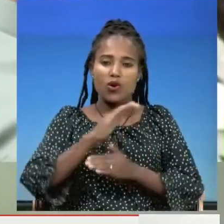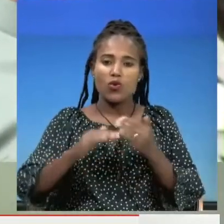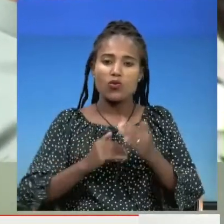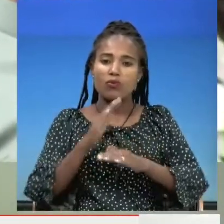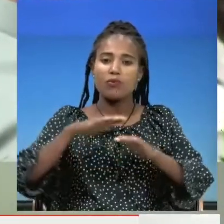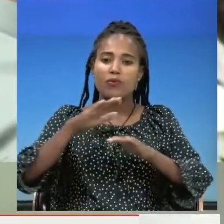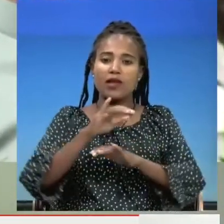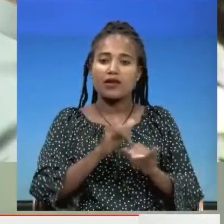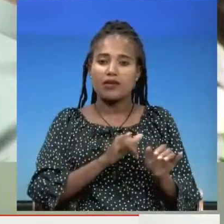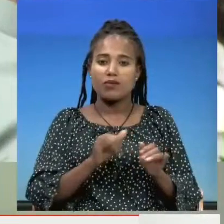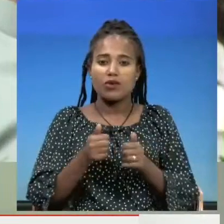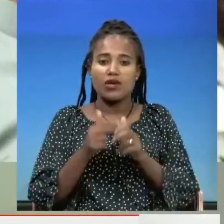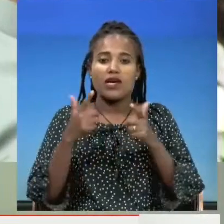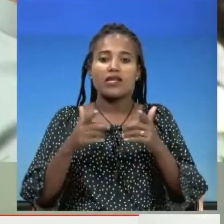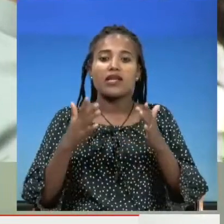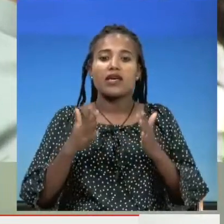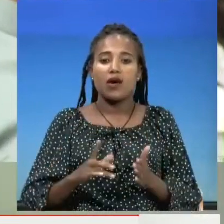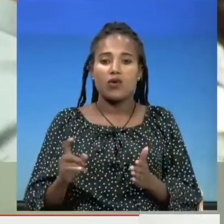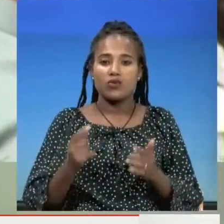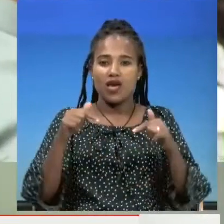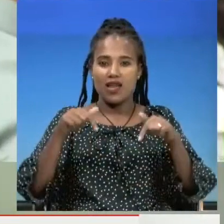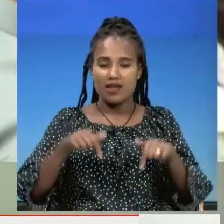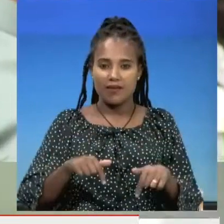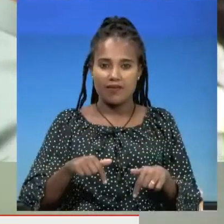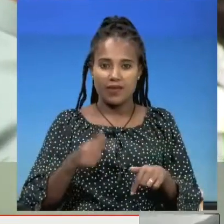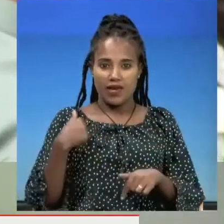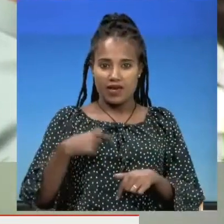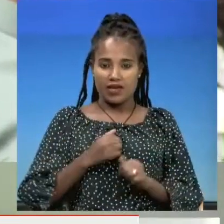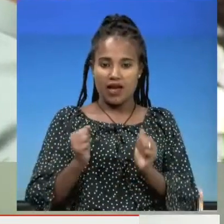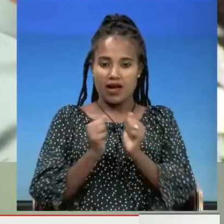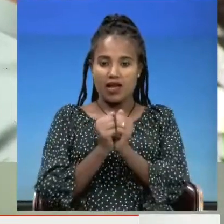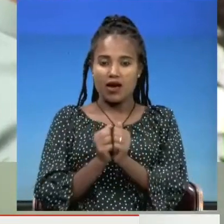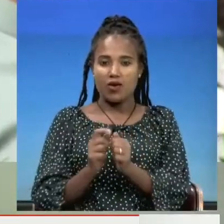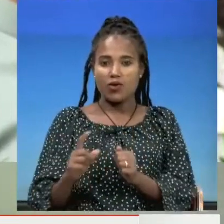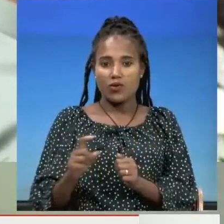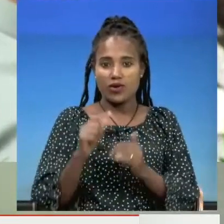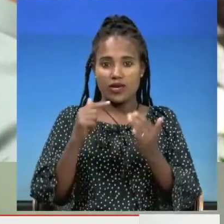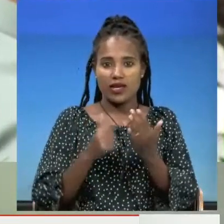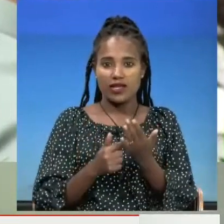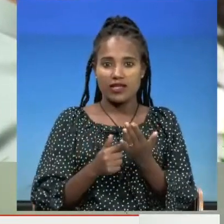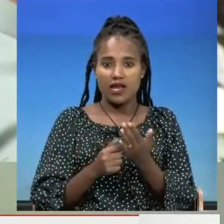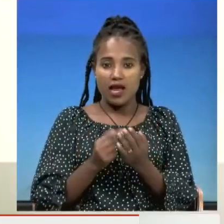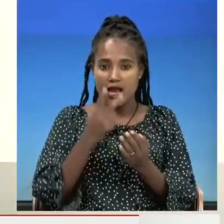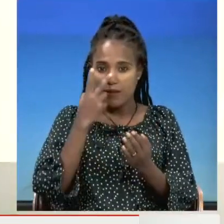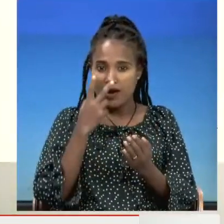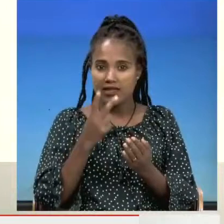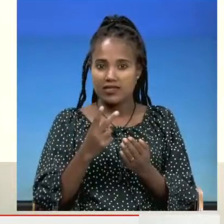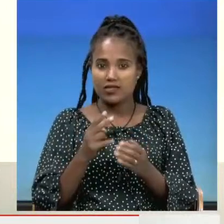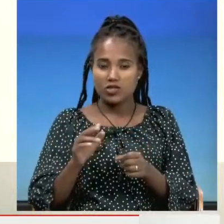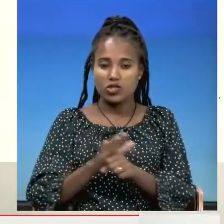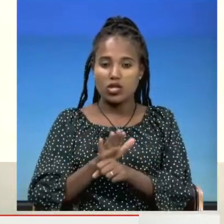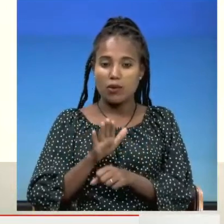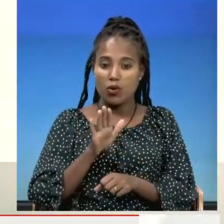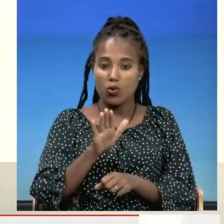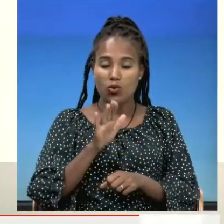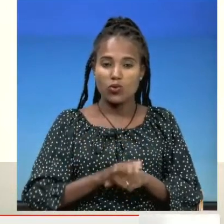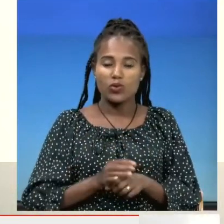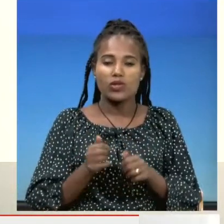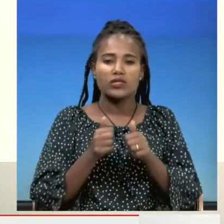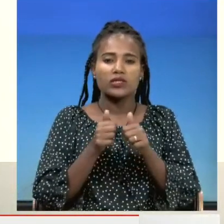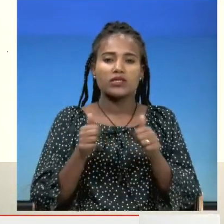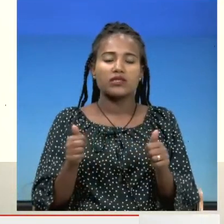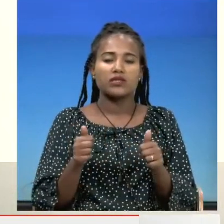በላይ ደግሞ እድለኛ ሆነው ዛሬ ከኛ ጋር ሆነው ይህንን ለማየት ስለበቁ